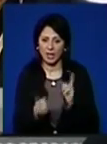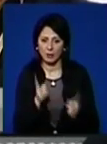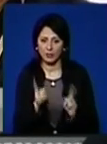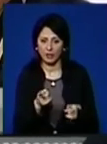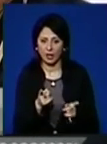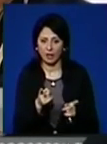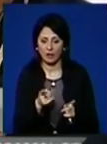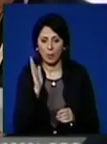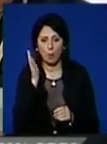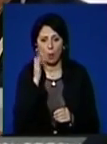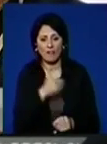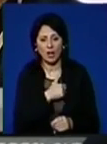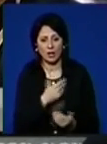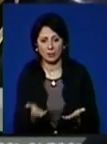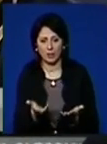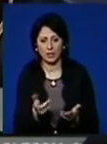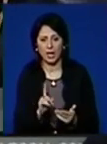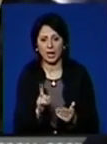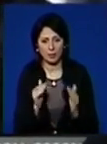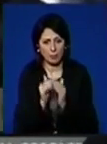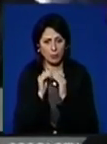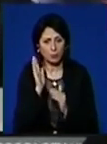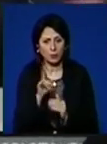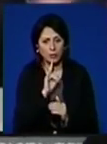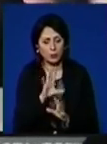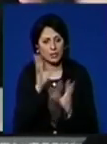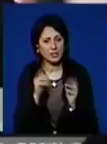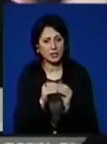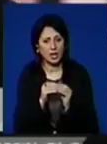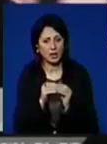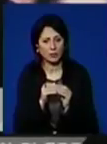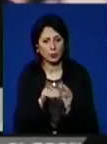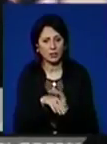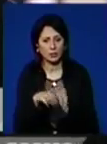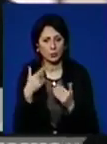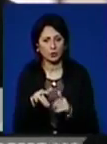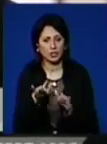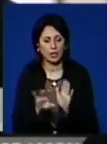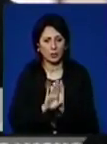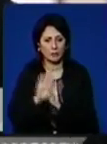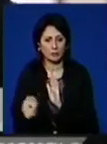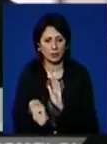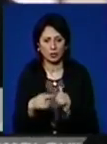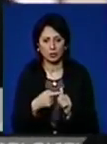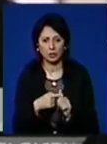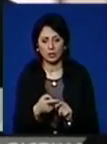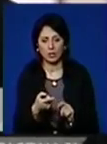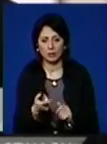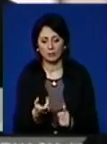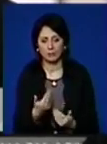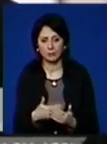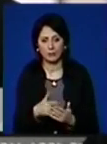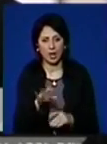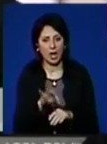ნამდვილად მომავლის იმედით რაიმე ბინის მოლოდინში თუ საერთოდ წავიდა ჩვენი საქმე უკუღმა, იმიტომ რომ